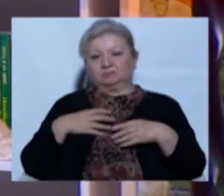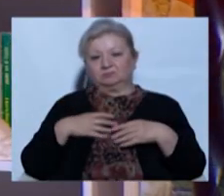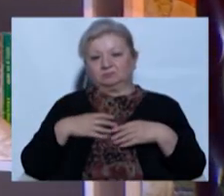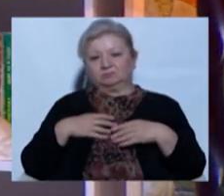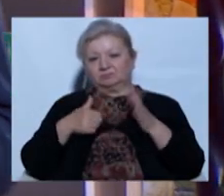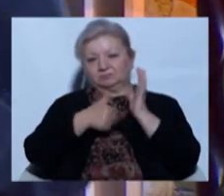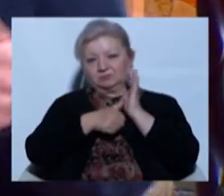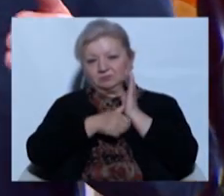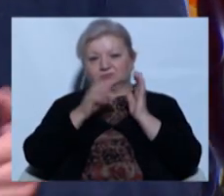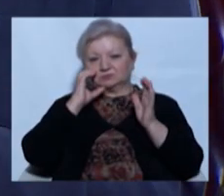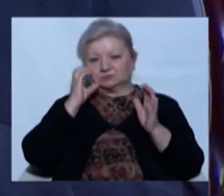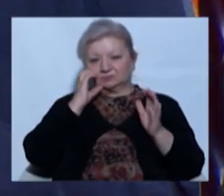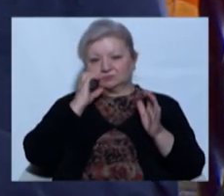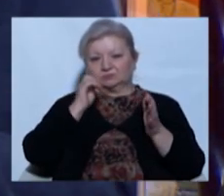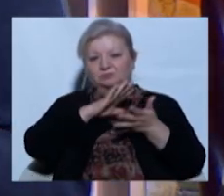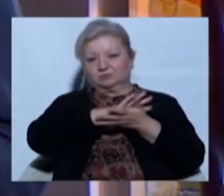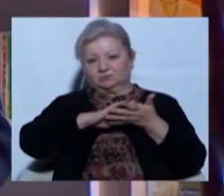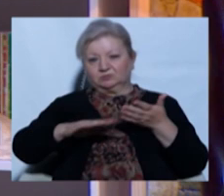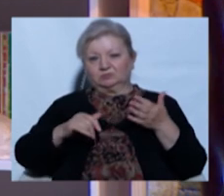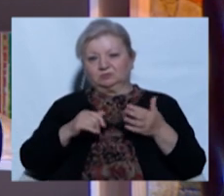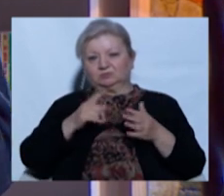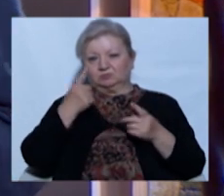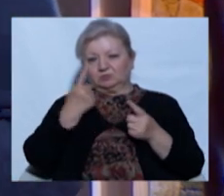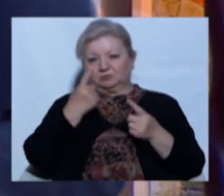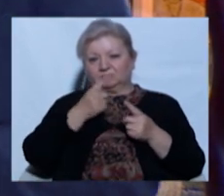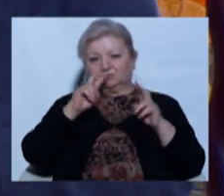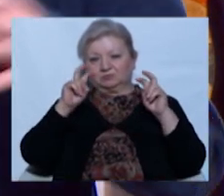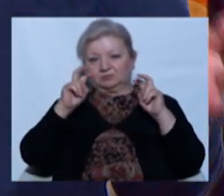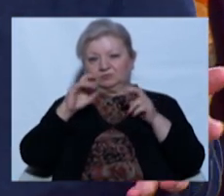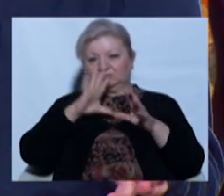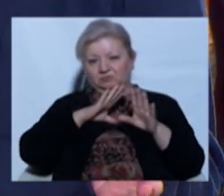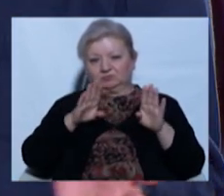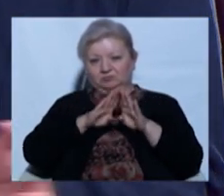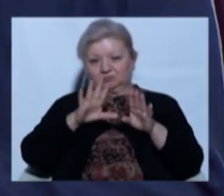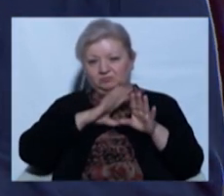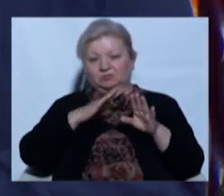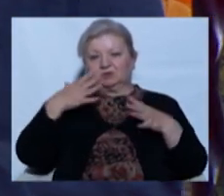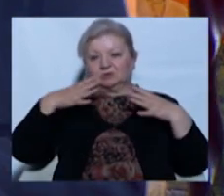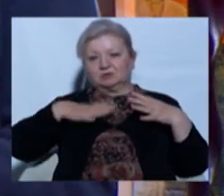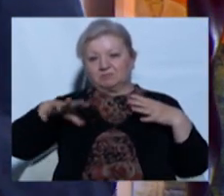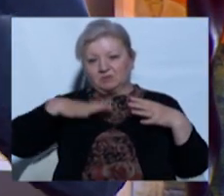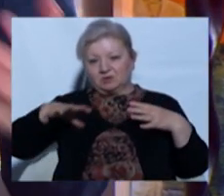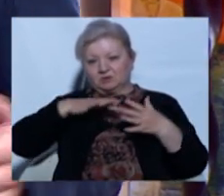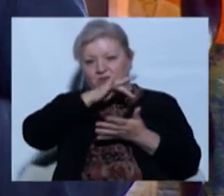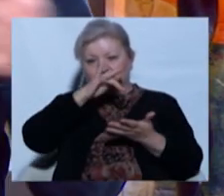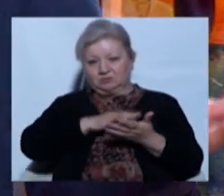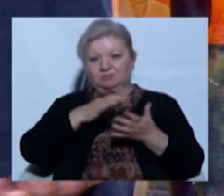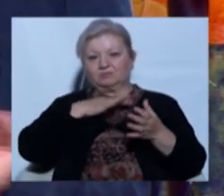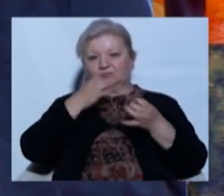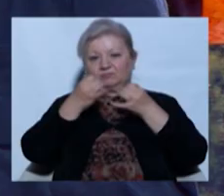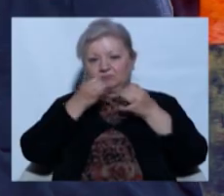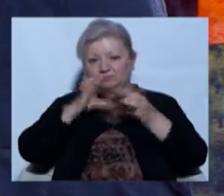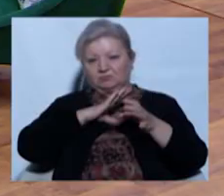ვაგრძელებთ ჩვენს შემდგომ გაკვეთილებს. ჩვენი პირველი თემა დავხურეთ, ჩვენი დიდი თემა თბილისი. ვისაუბრეთ,